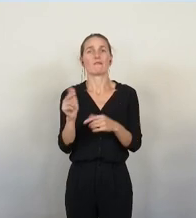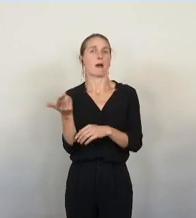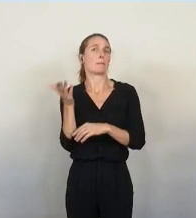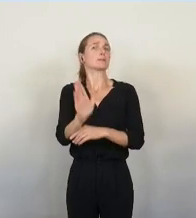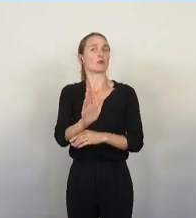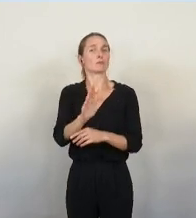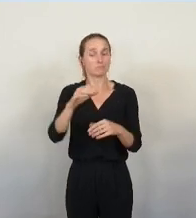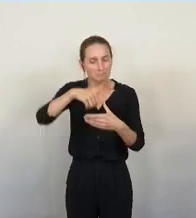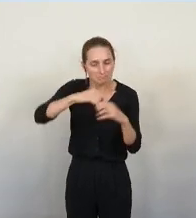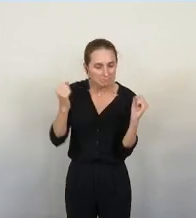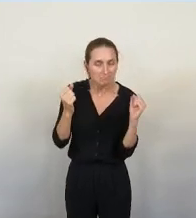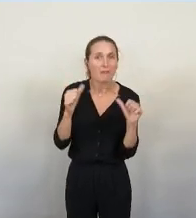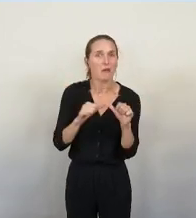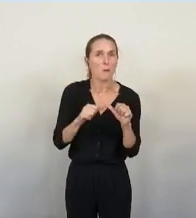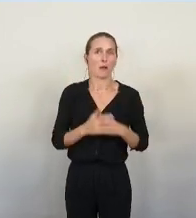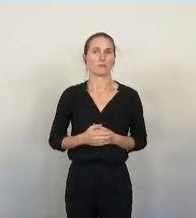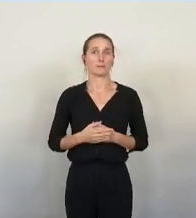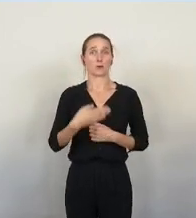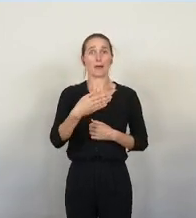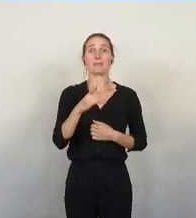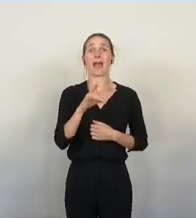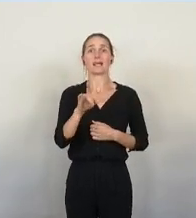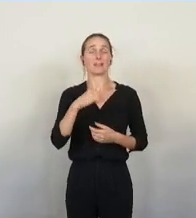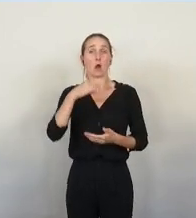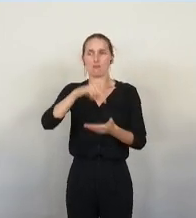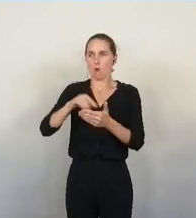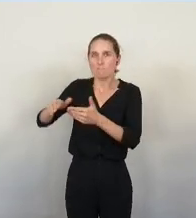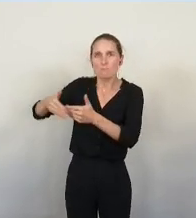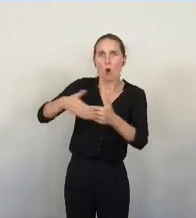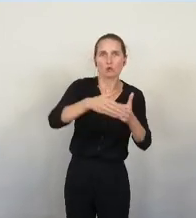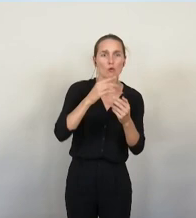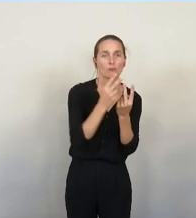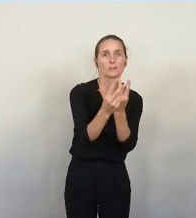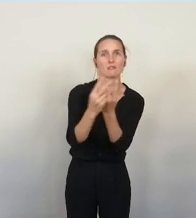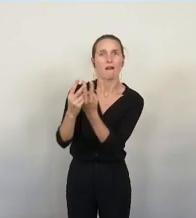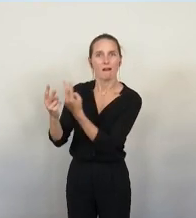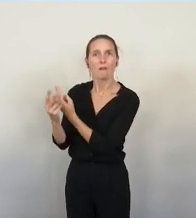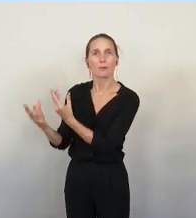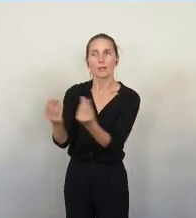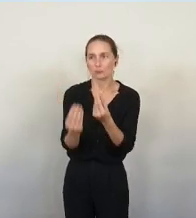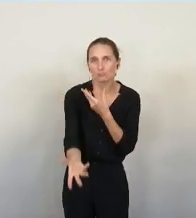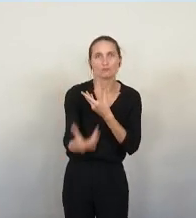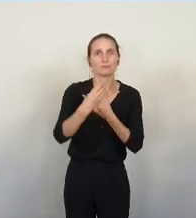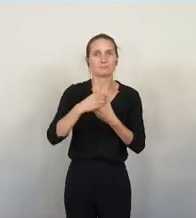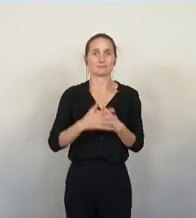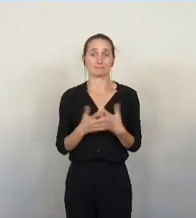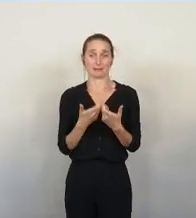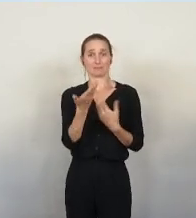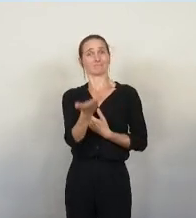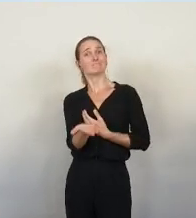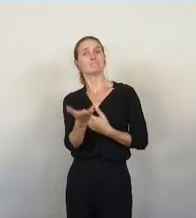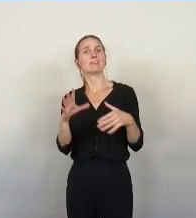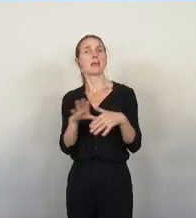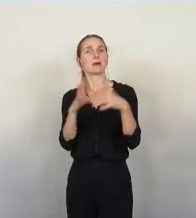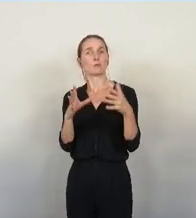diapositives la MDH un lieu de proximité au plus près des habitants et habitantes comme illustré avec l'accueil d'un groupe de femmes à la